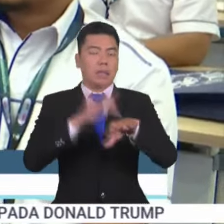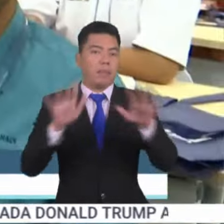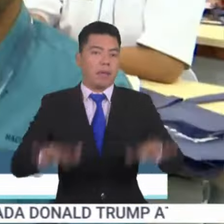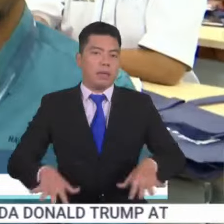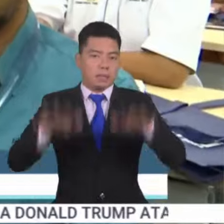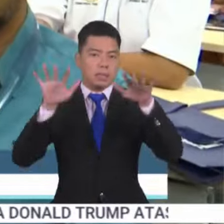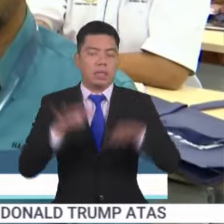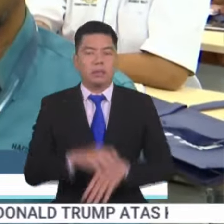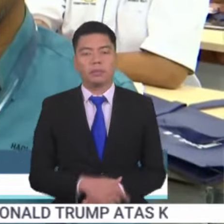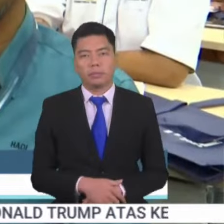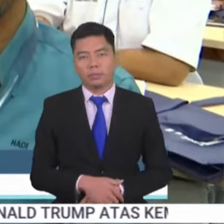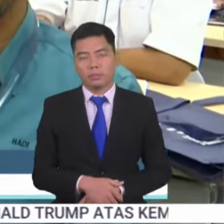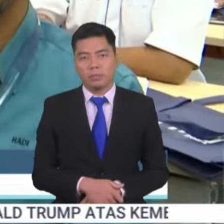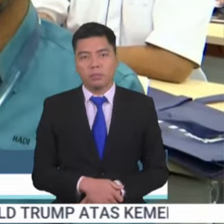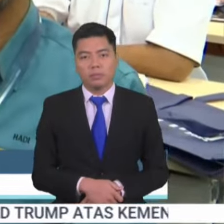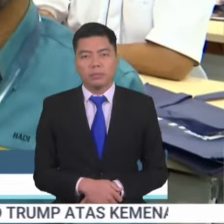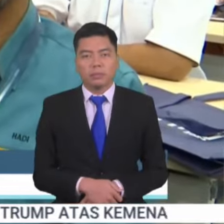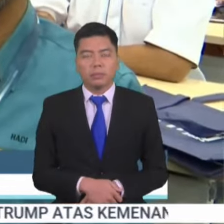banjir.